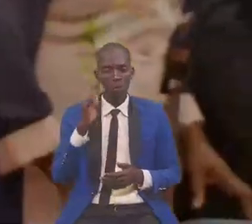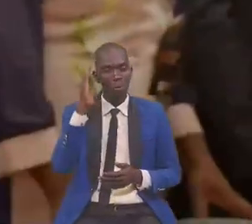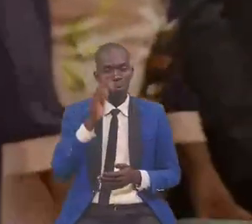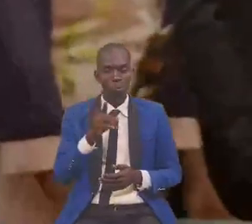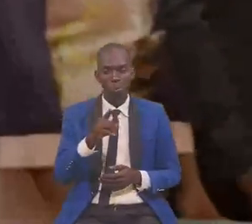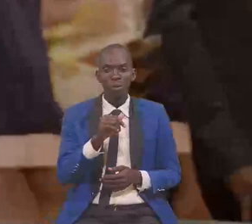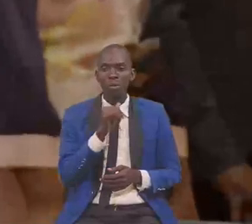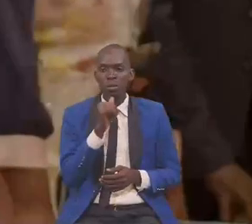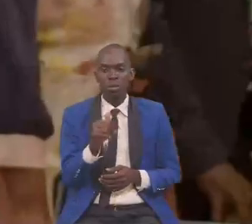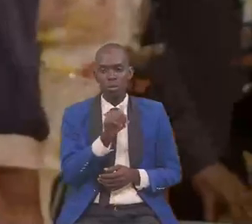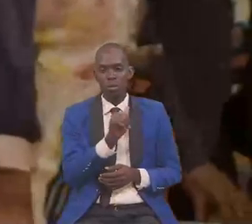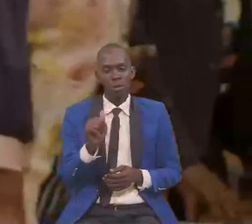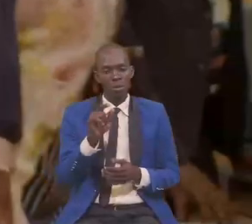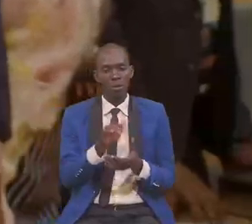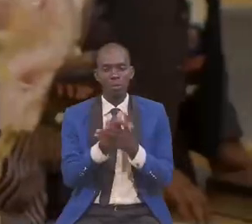croyant?